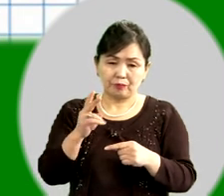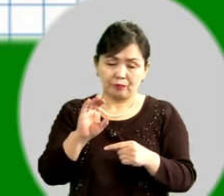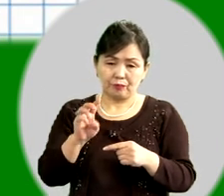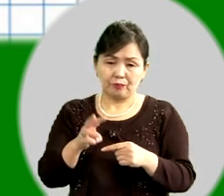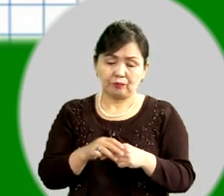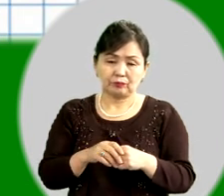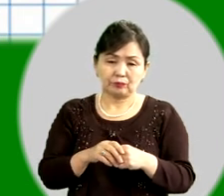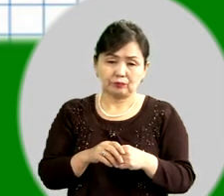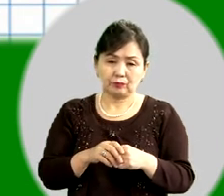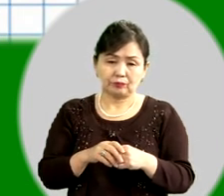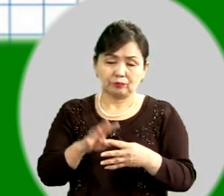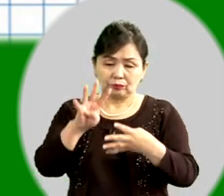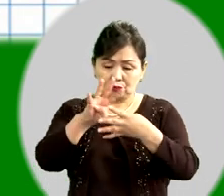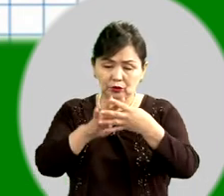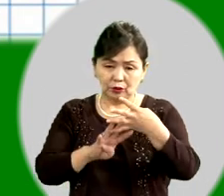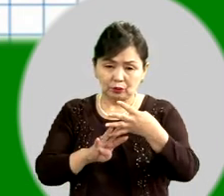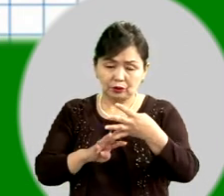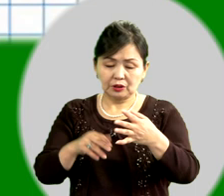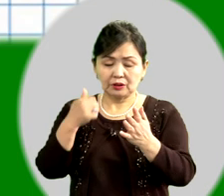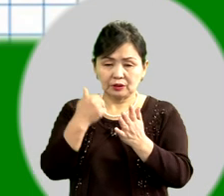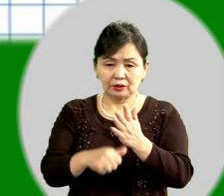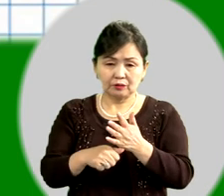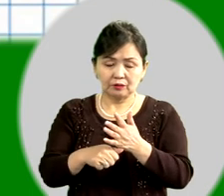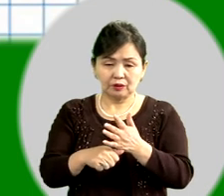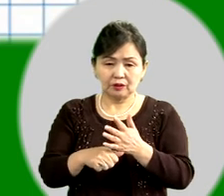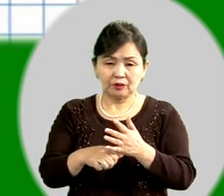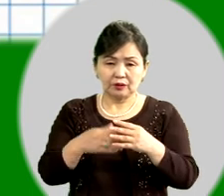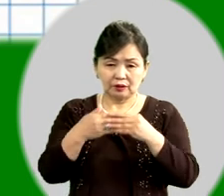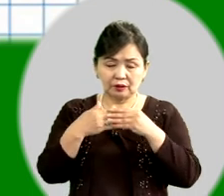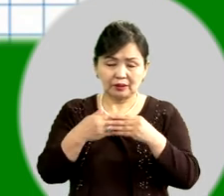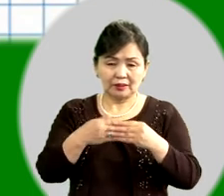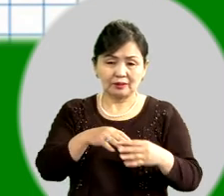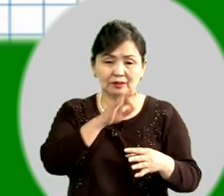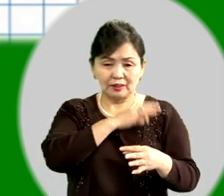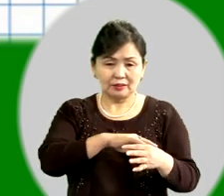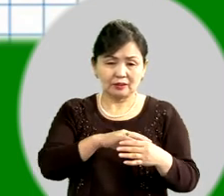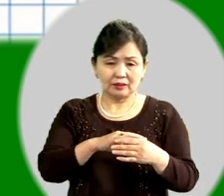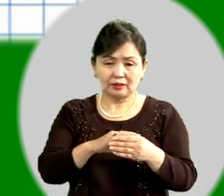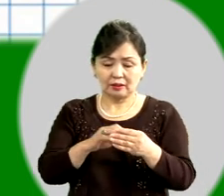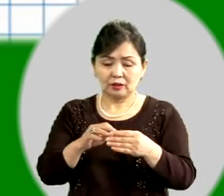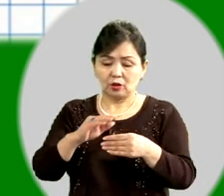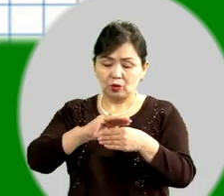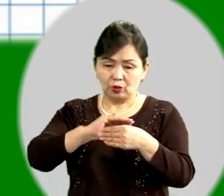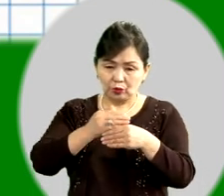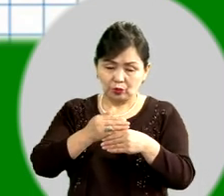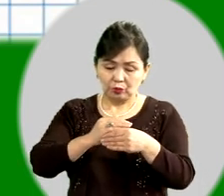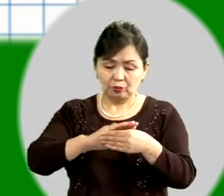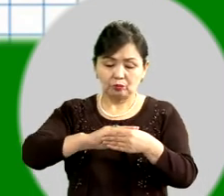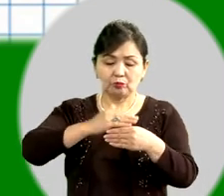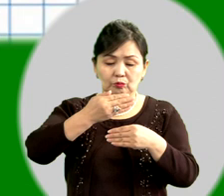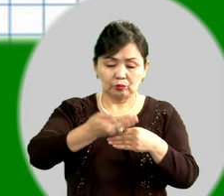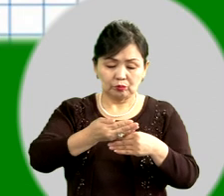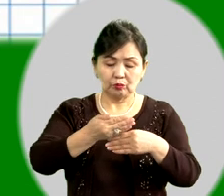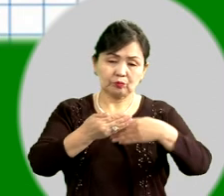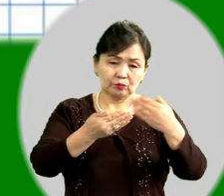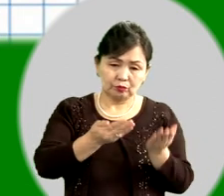Одоо бүгдээрээ дөрвөлжин шугамтай дэвтрийн хуудас ашиглаад кубийн дэлгэсийг байгуулъя. За, үүнийг яаж